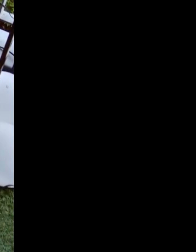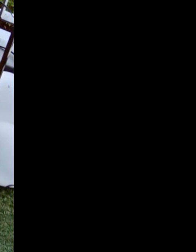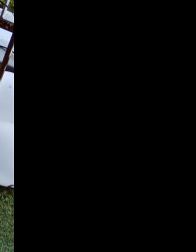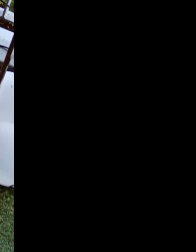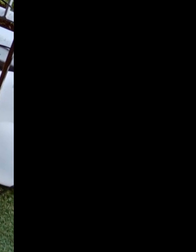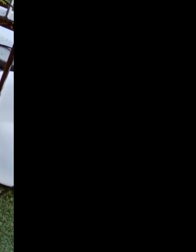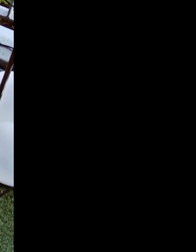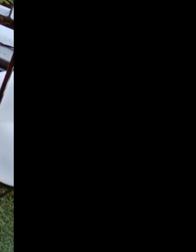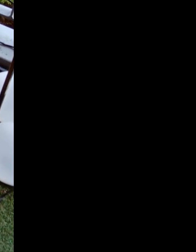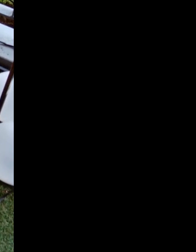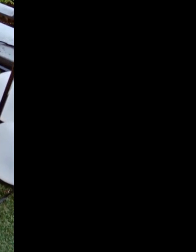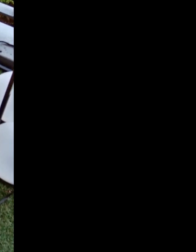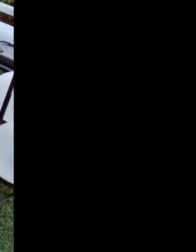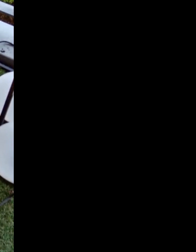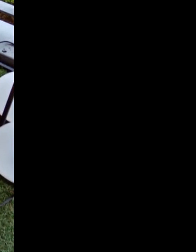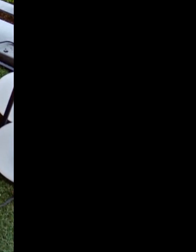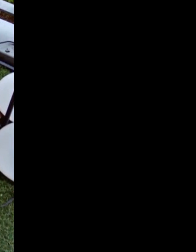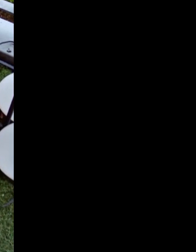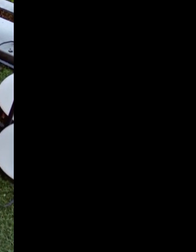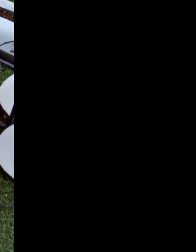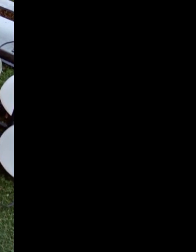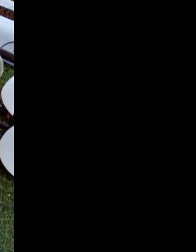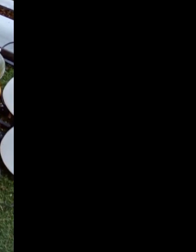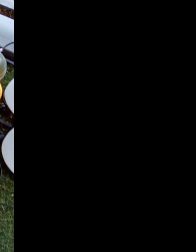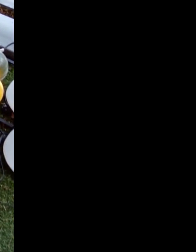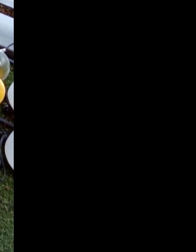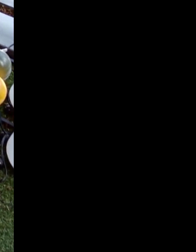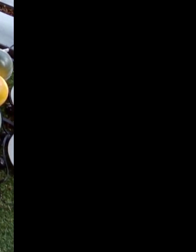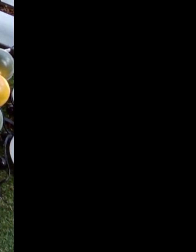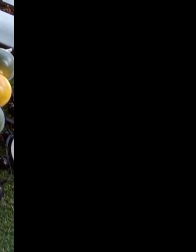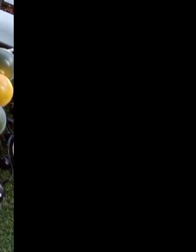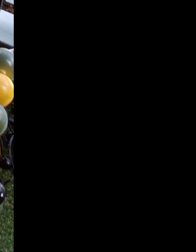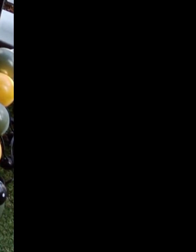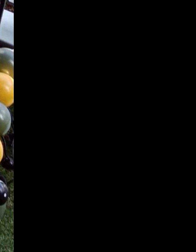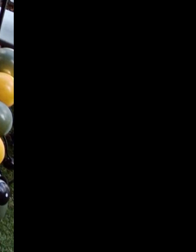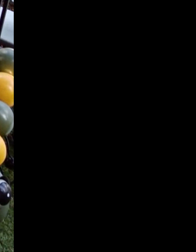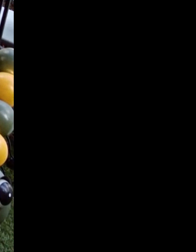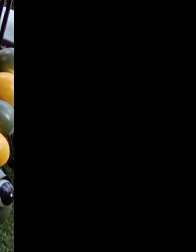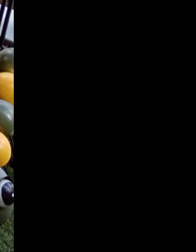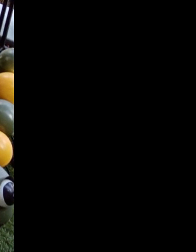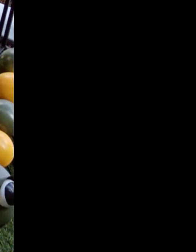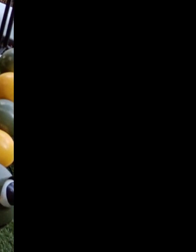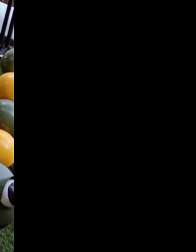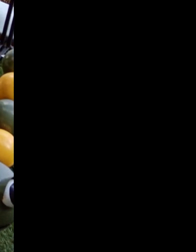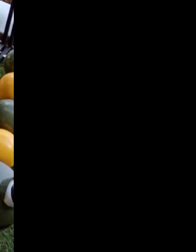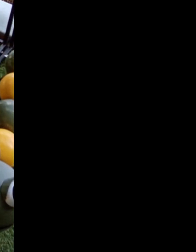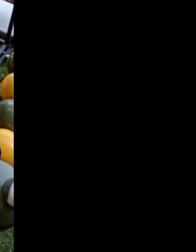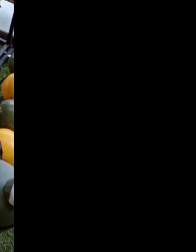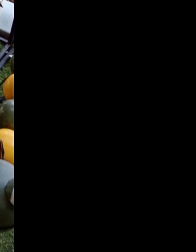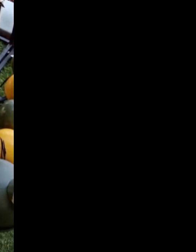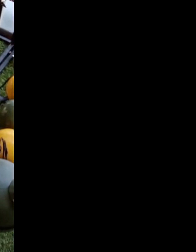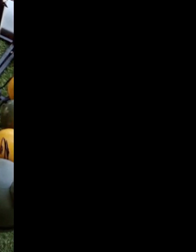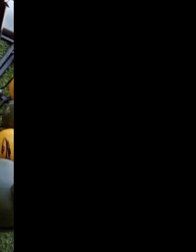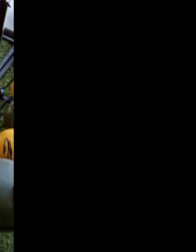Im Vordergrund ist so ein Schwan, der nach unten schaut, so eine Keramik, die bepflanzt ist, also so ein Pflanztopf mit